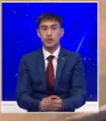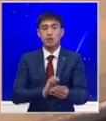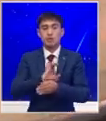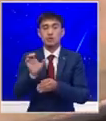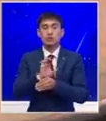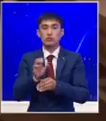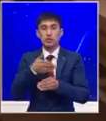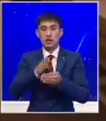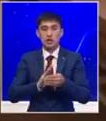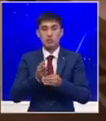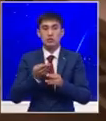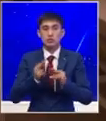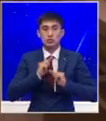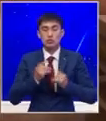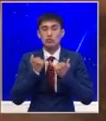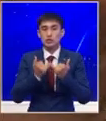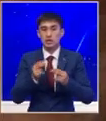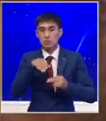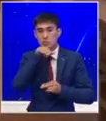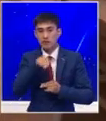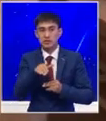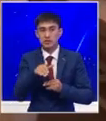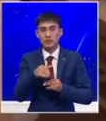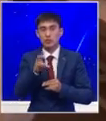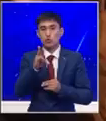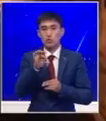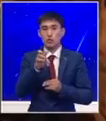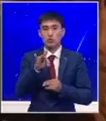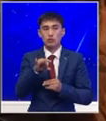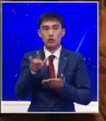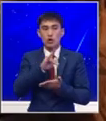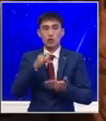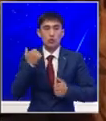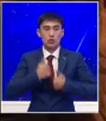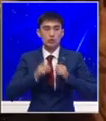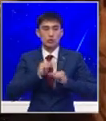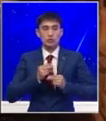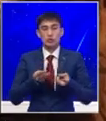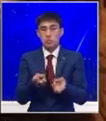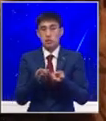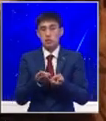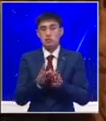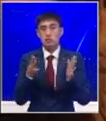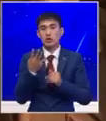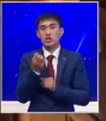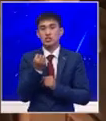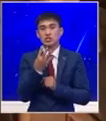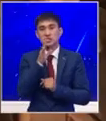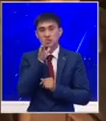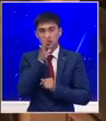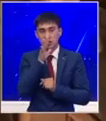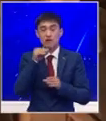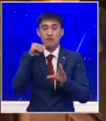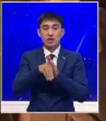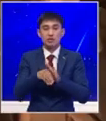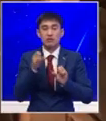Производство хлеба – это трудоемкая, уважаемая профессия. Наргуль Баткулова с гордостью работает пекарем уже более 14 лет,